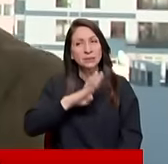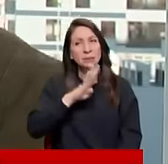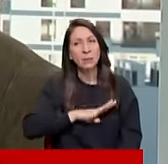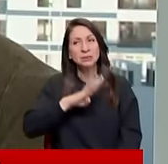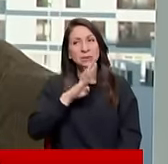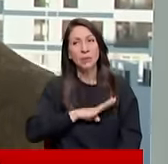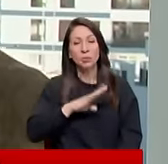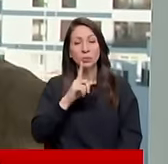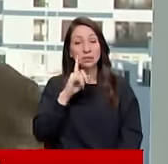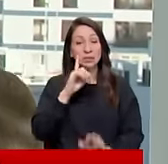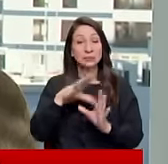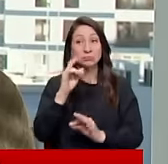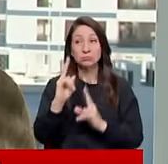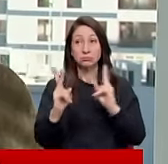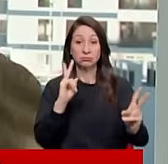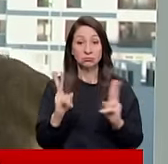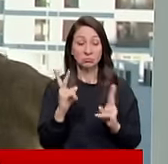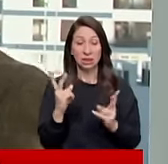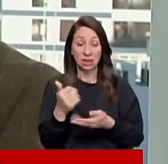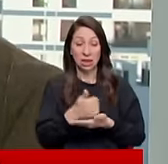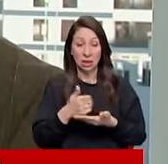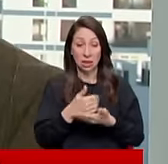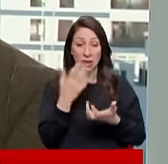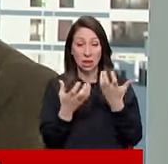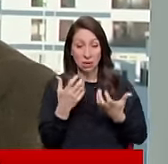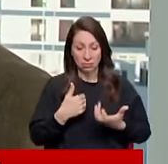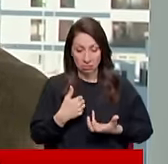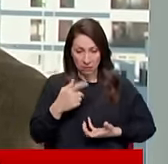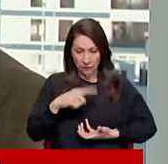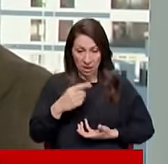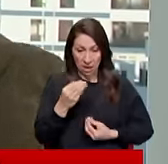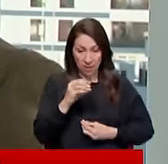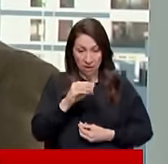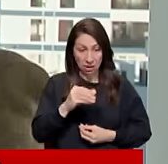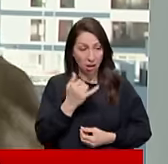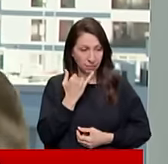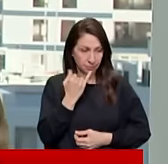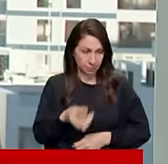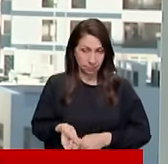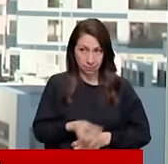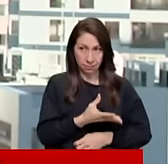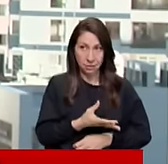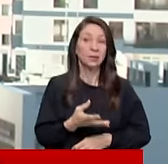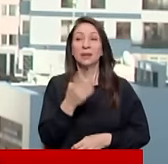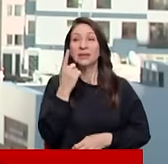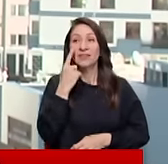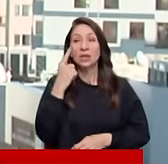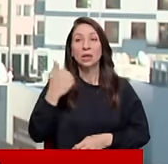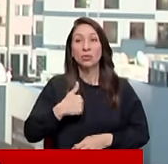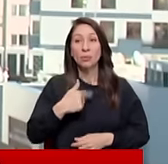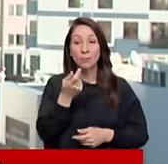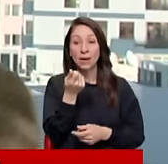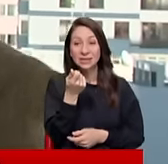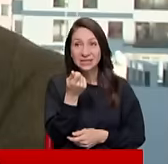sabretti. Bu milletin kaynakları. Servet transferi, yani iyi bir arsayı bir yandaşa verdiğin zaman devletin, kamunun